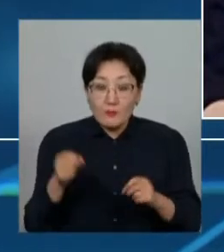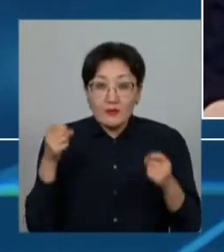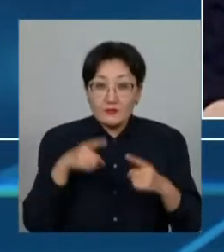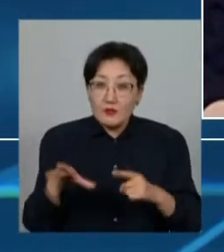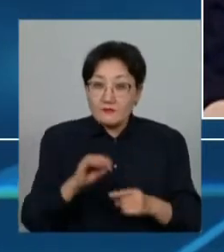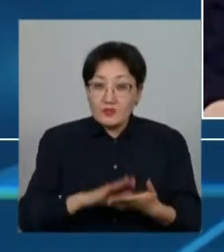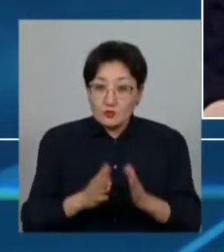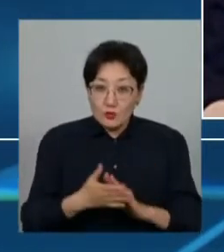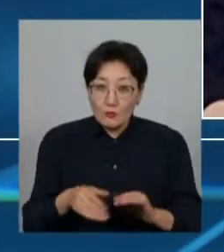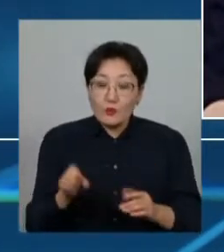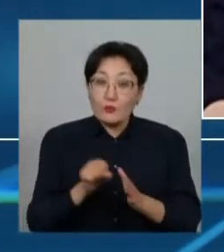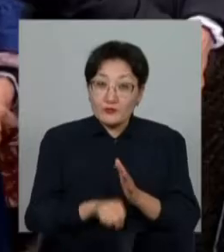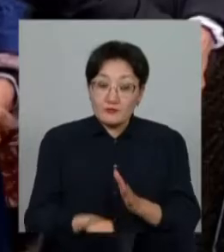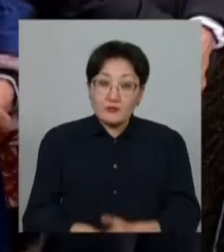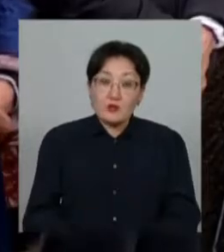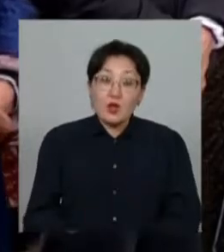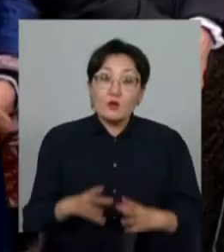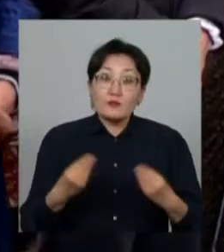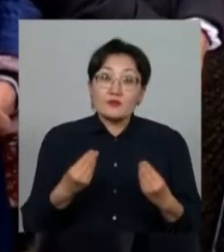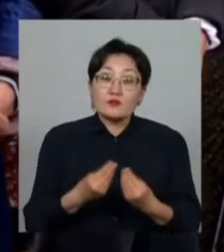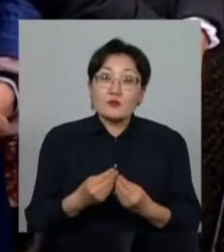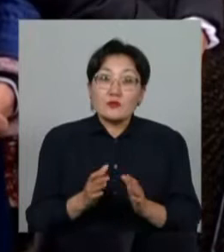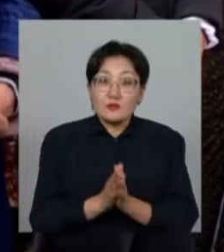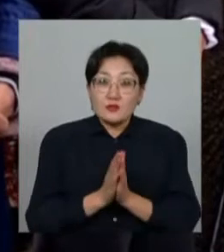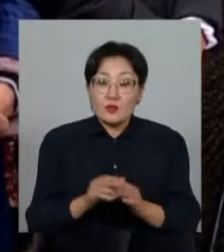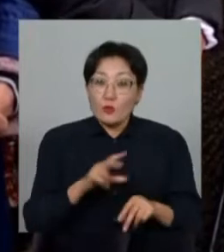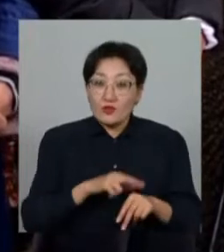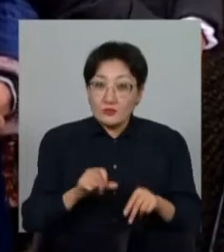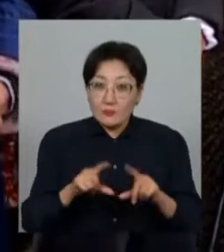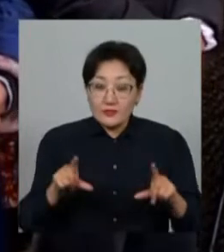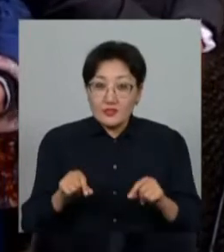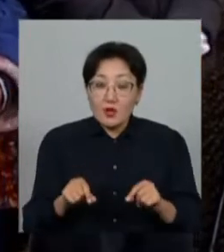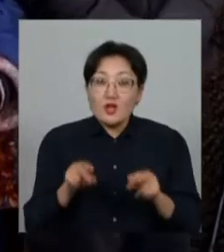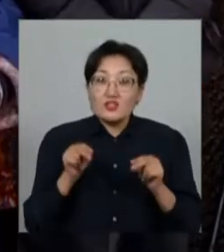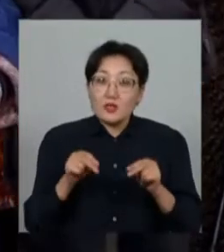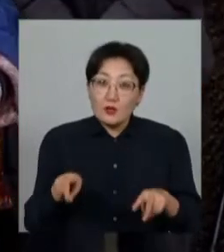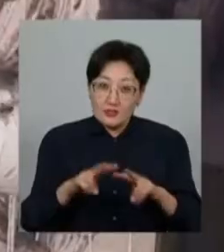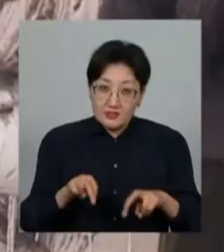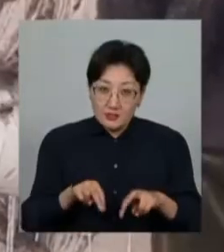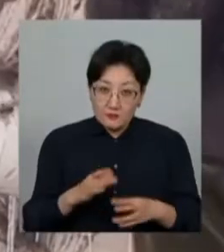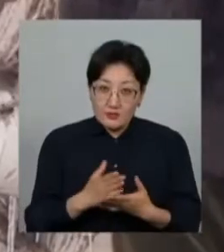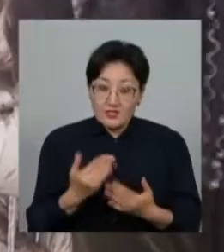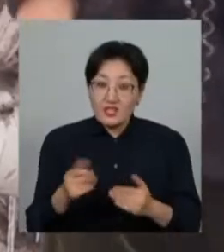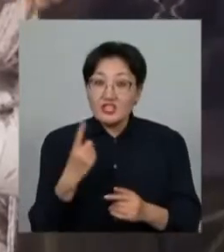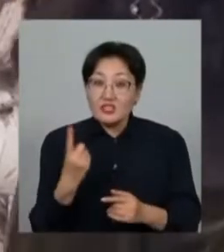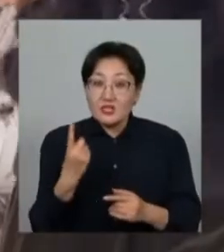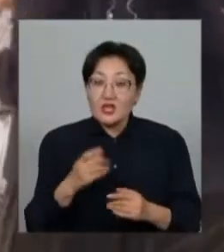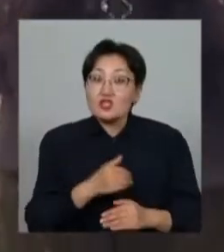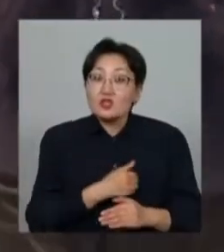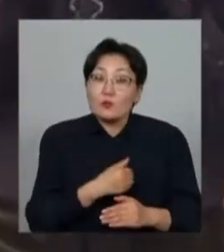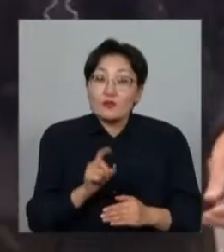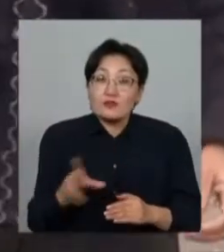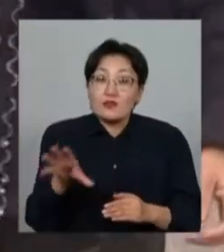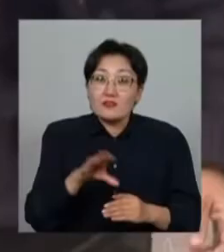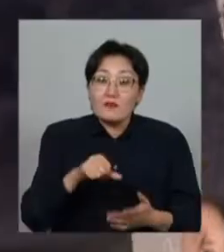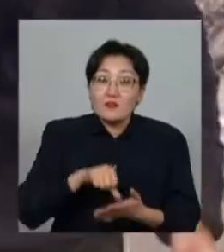все обстоятельства убийства. Семья убитого просит у правоохранительных органов прозрачного расследования. Их единственное желание, чтобы